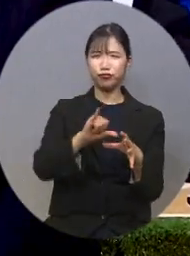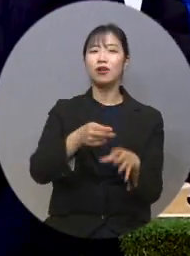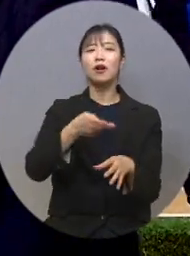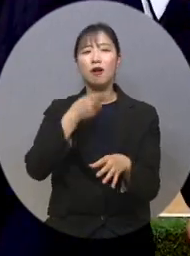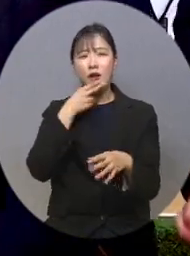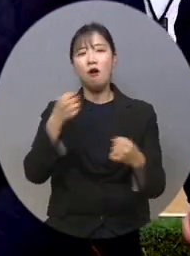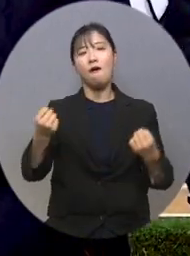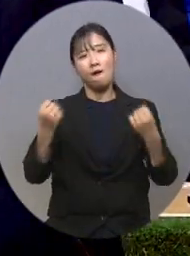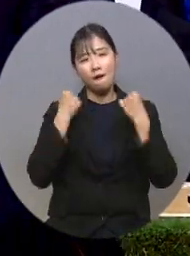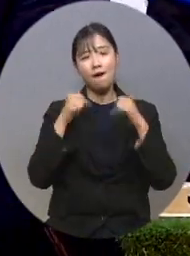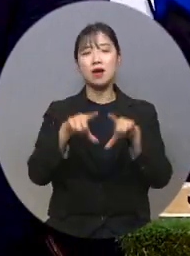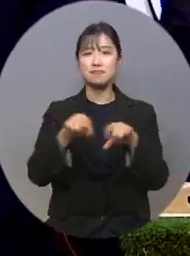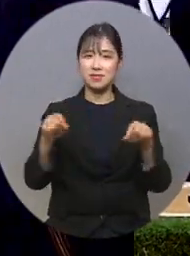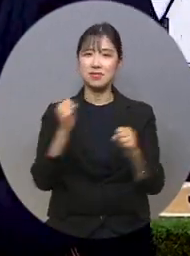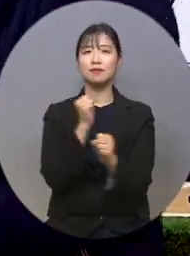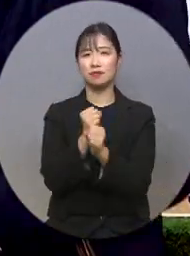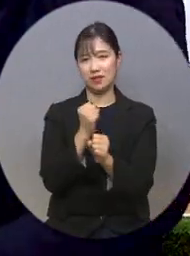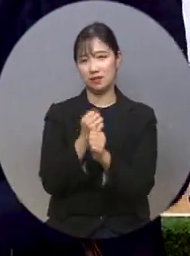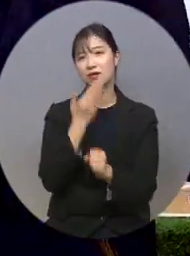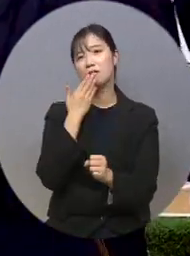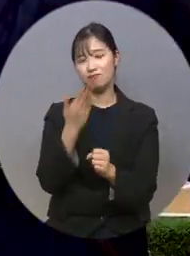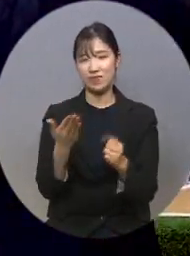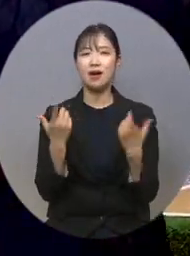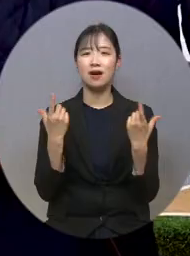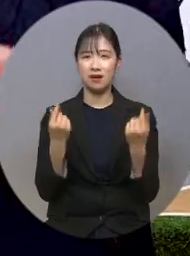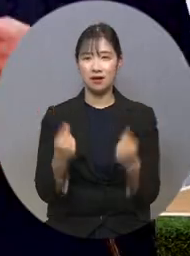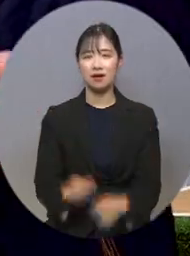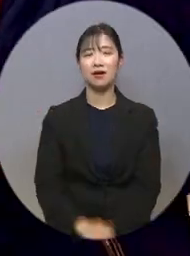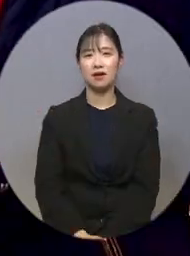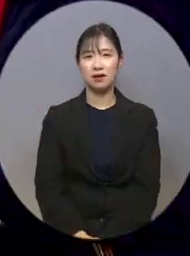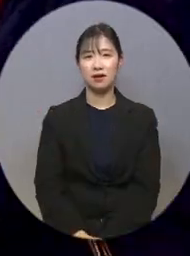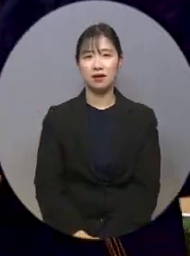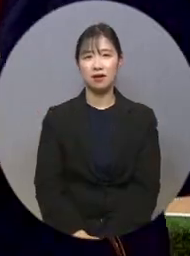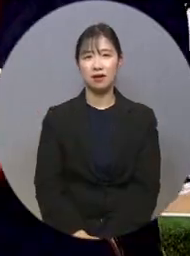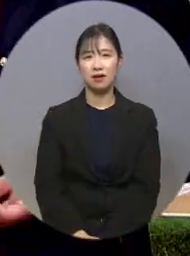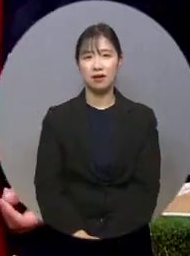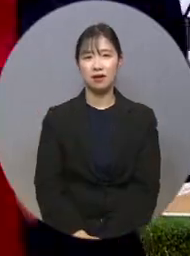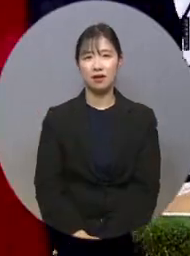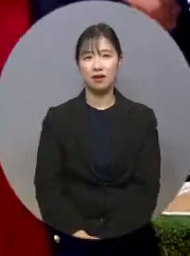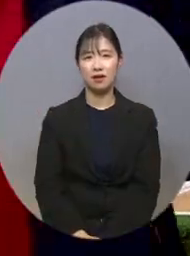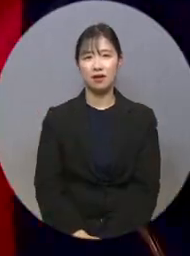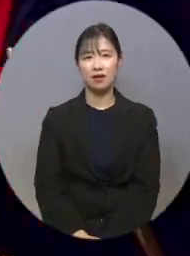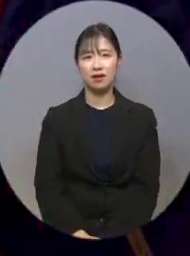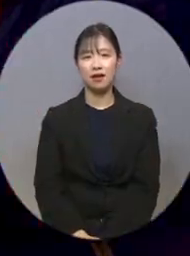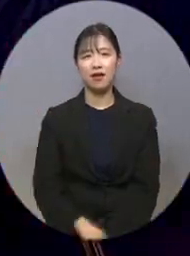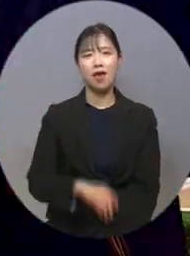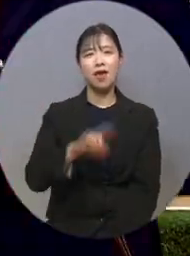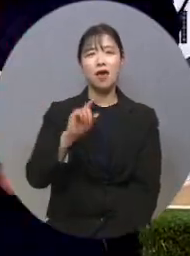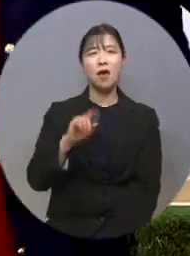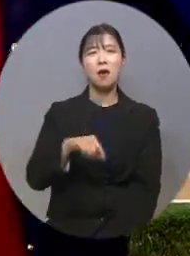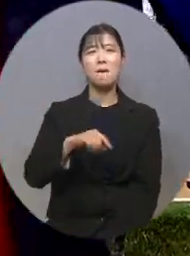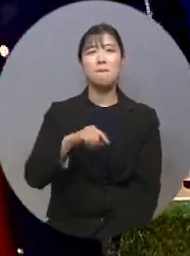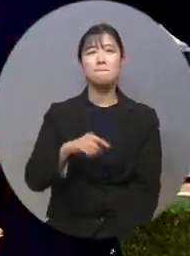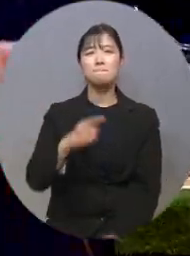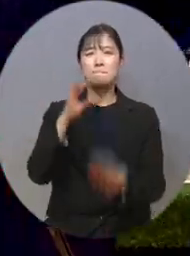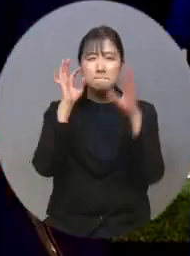건강한 음식을 예, 만들어서 먹을 수 있습니다. 생물이 불여이견이라고 했다.